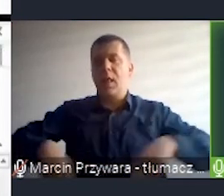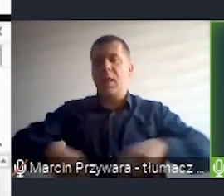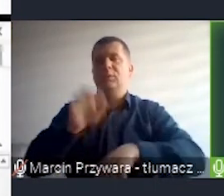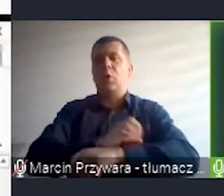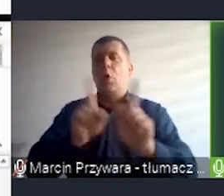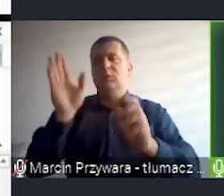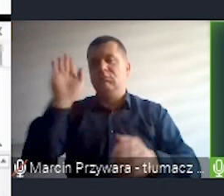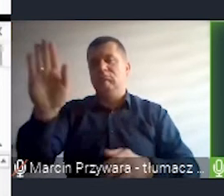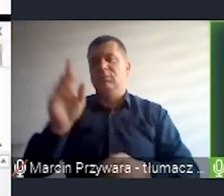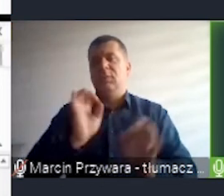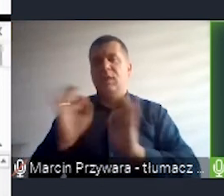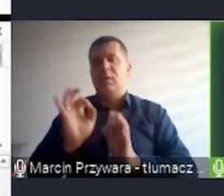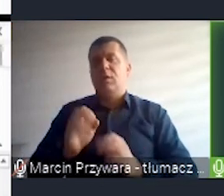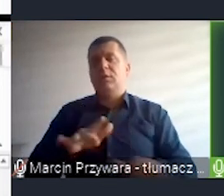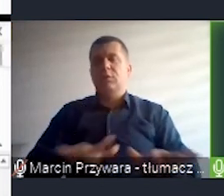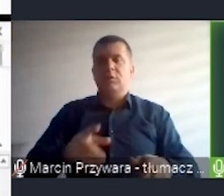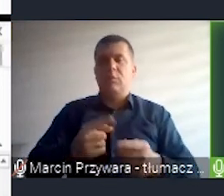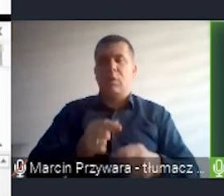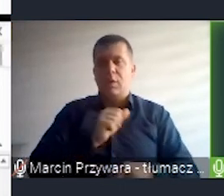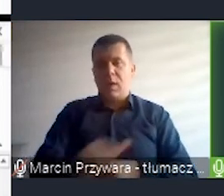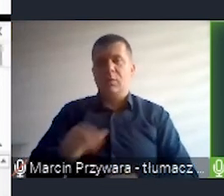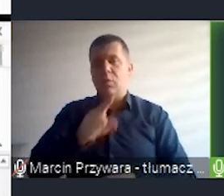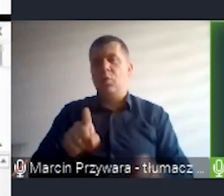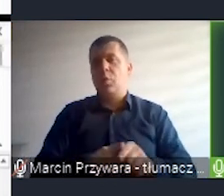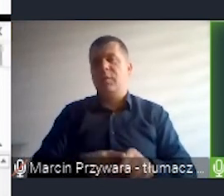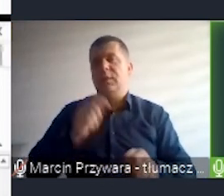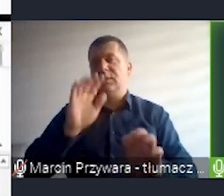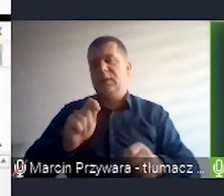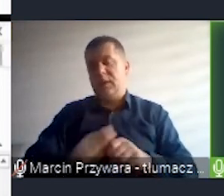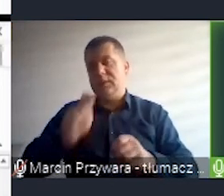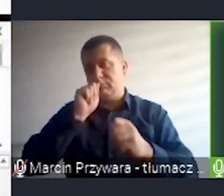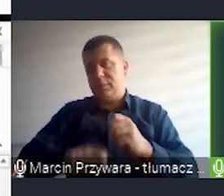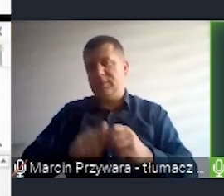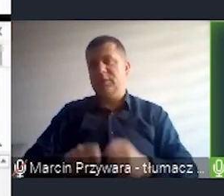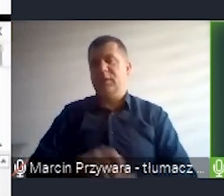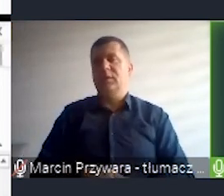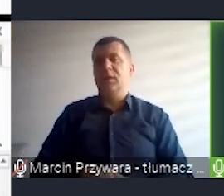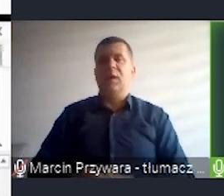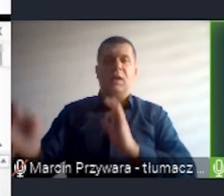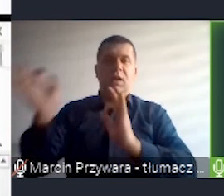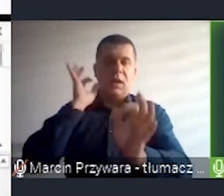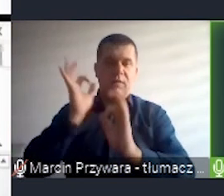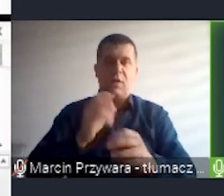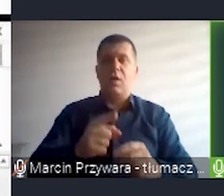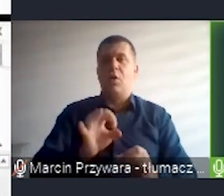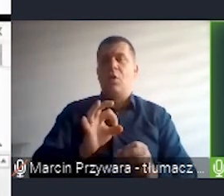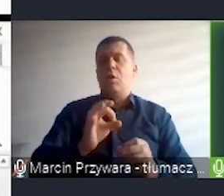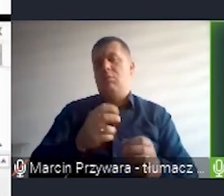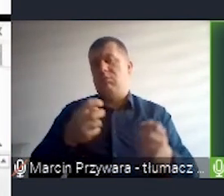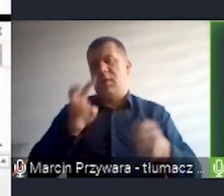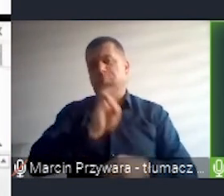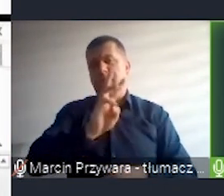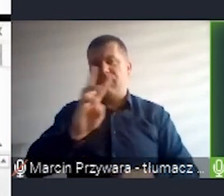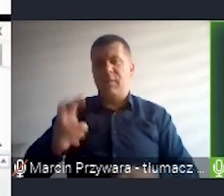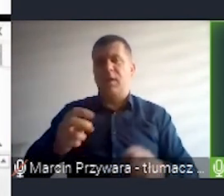skoro kontrola się w miejscu lub siedzibie odbywa, to jest to również sprawdzone. Informacja o projekcie na stronie internetowej,